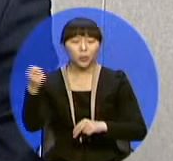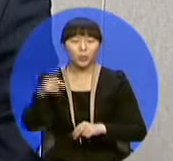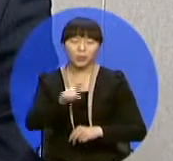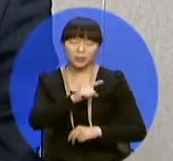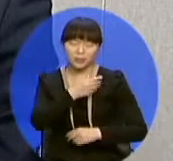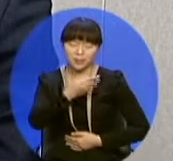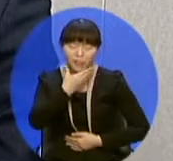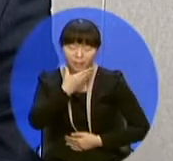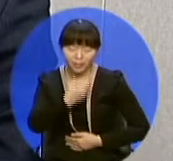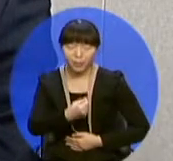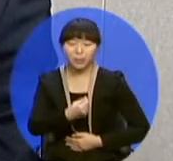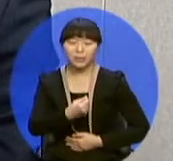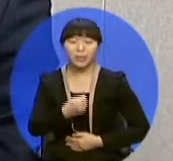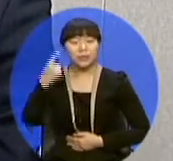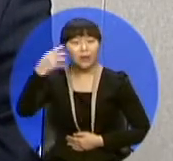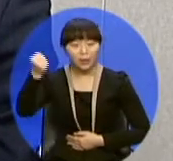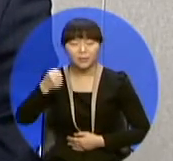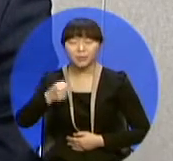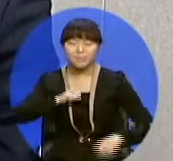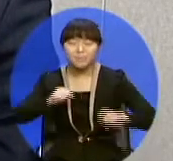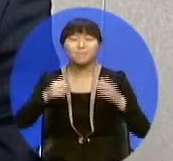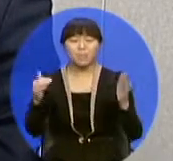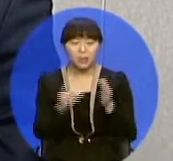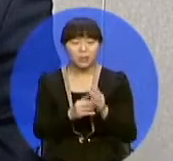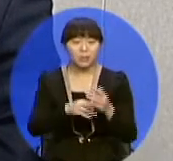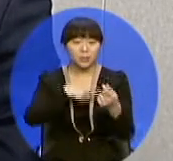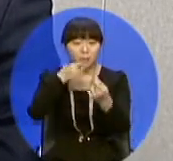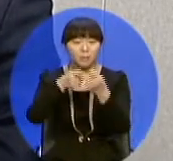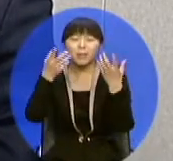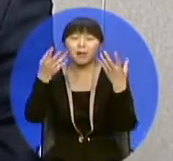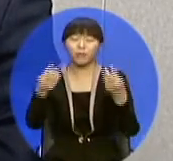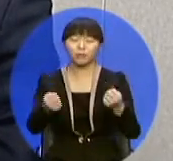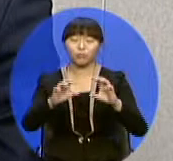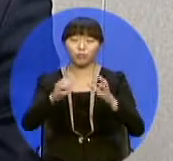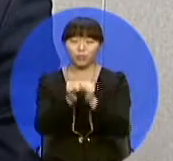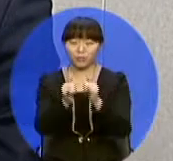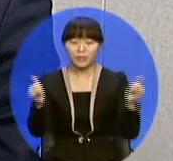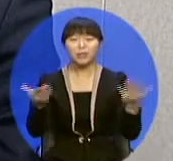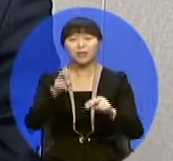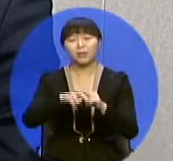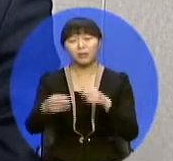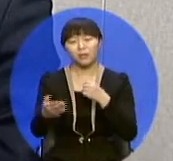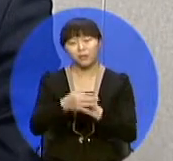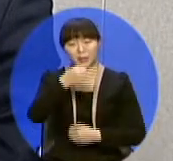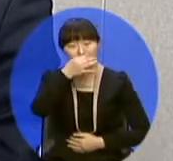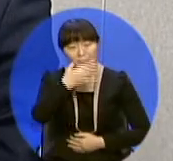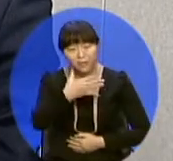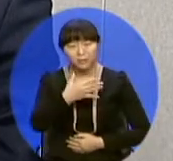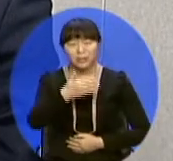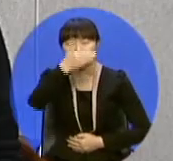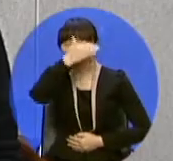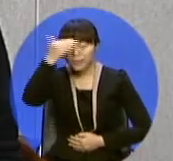복지라는 생각으로 그동안 뛰었습니다. 첫째, 많은 국민들이 일자리 때문에 힘들어하지만 우선 청년